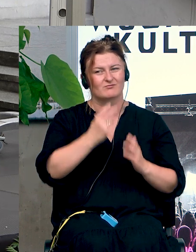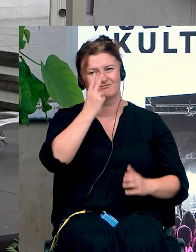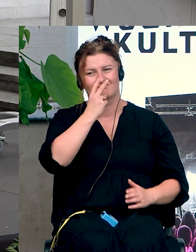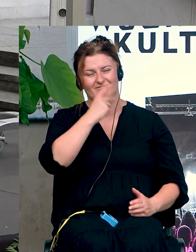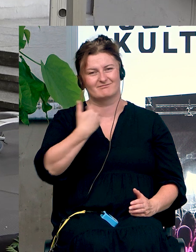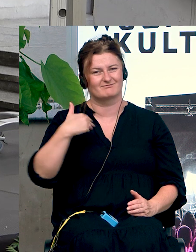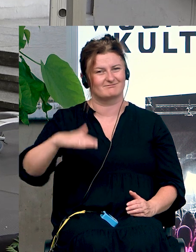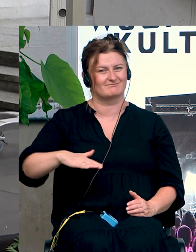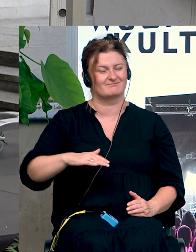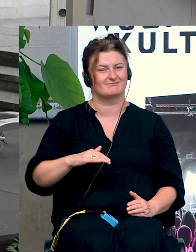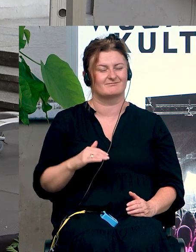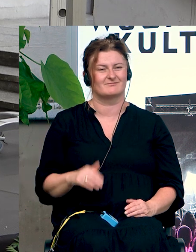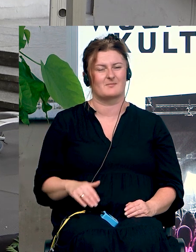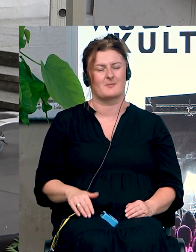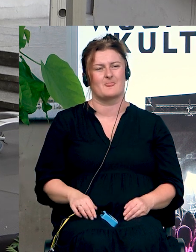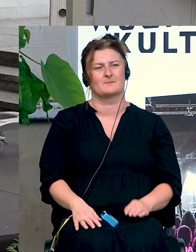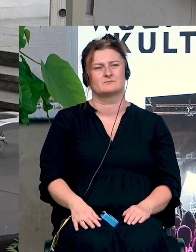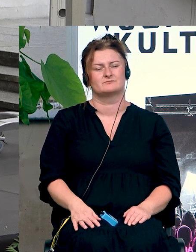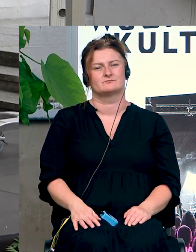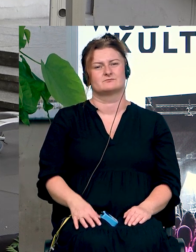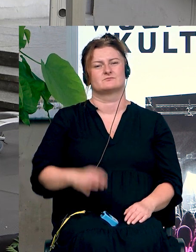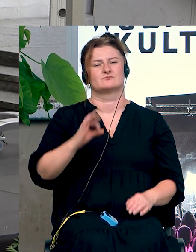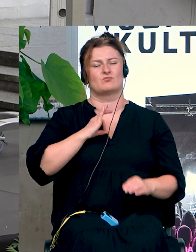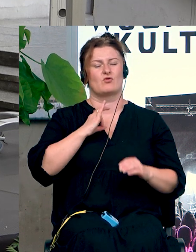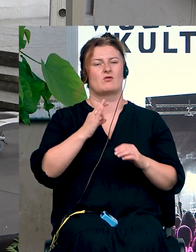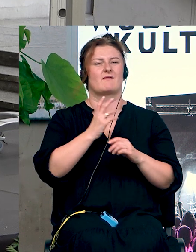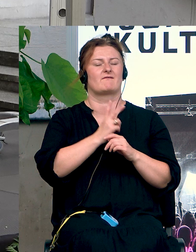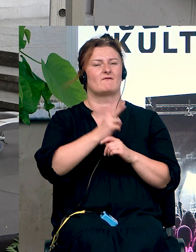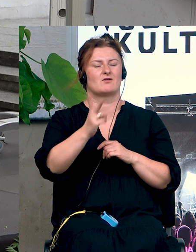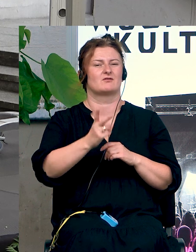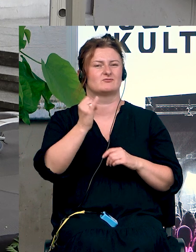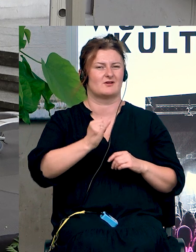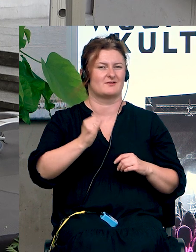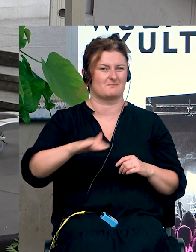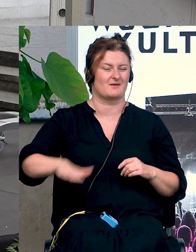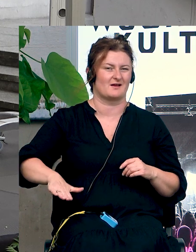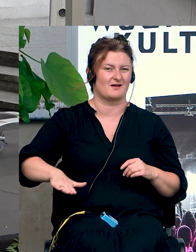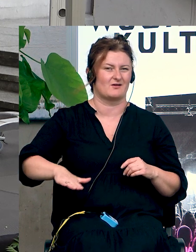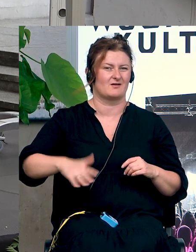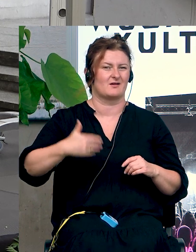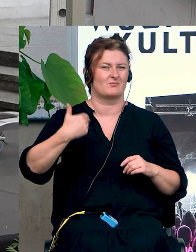Za twoich czasów. Moje rannie dzieciństwo przeszło w Radzieckim Sojuszu. O to też chciałem zapytać później.